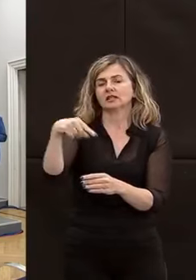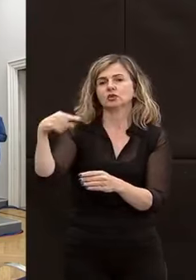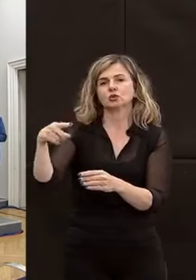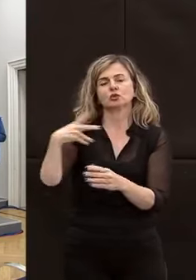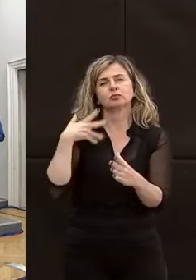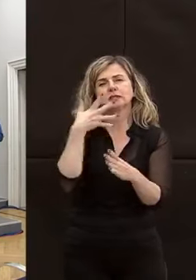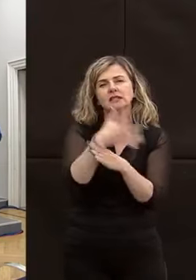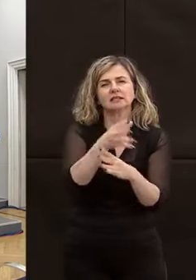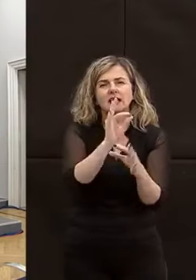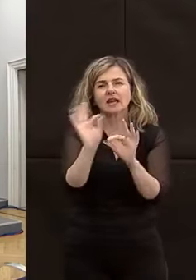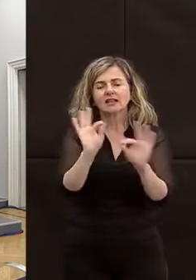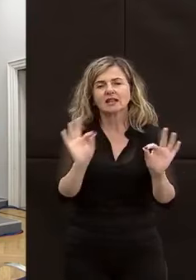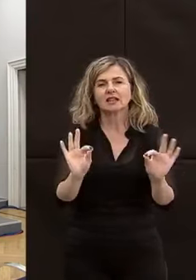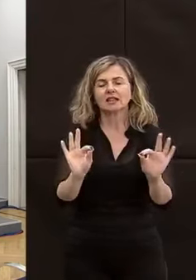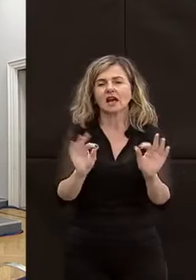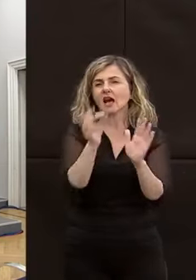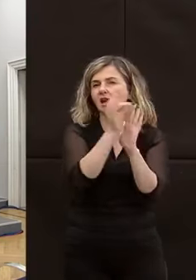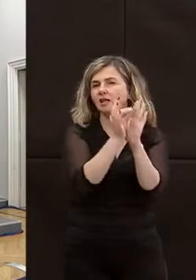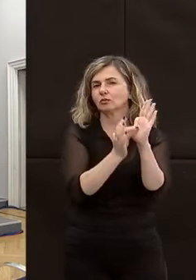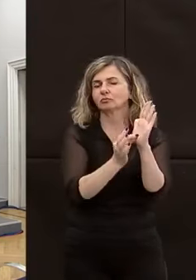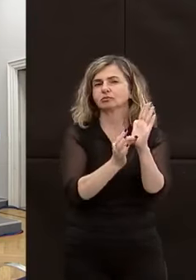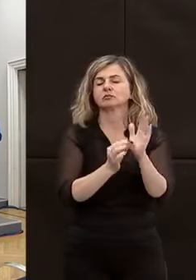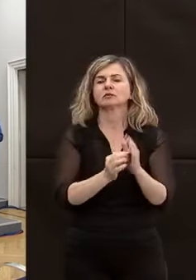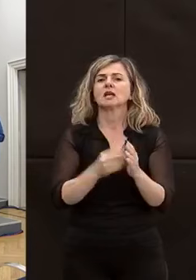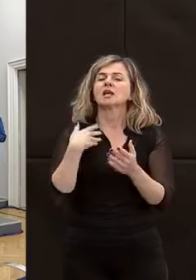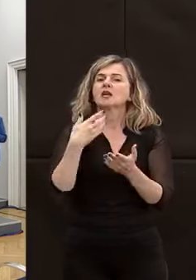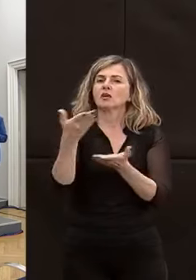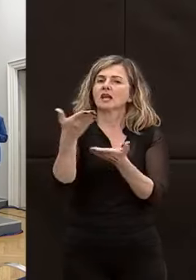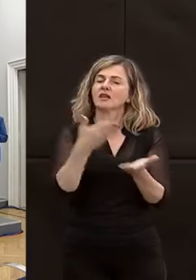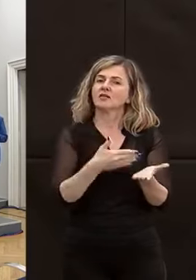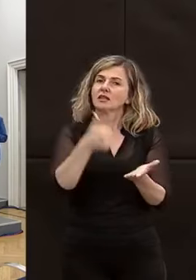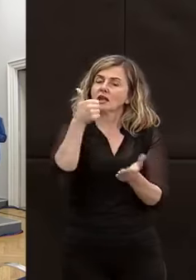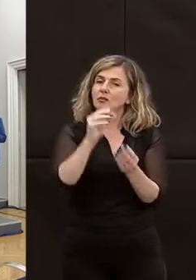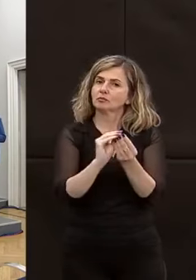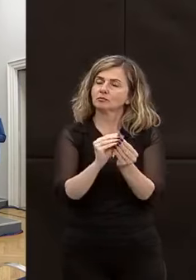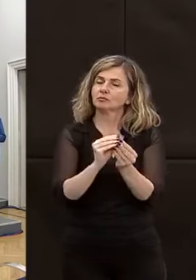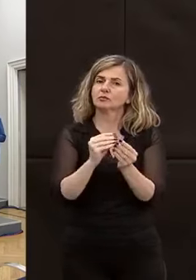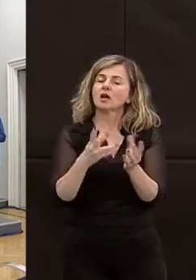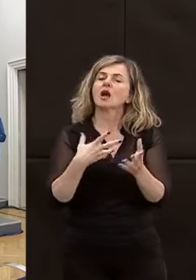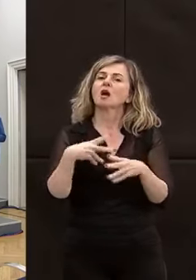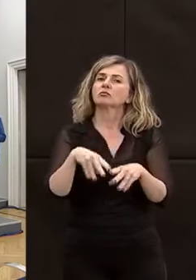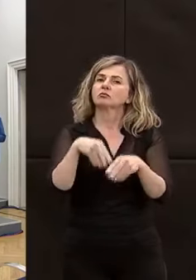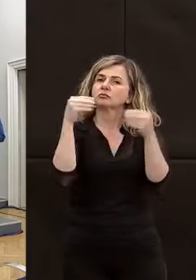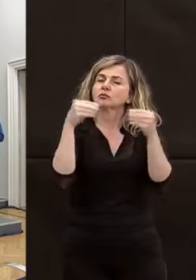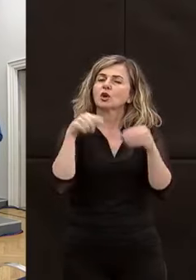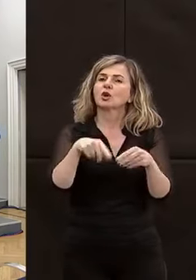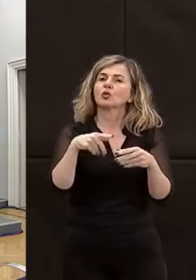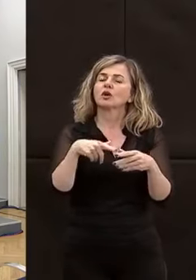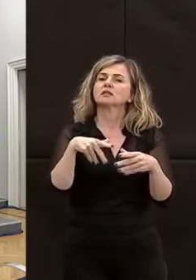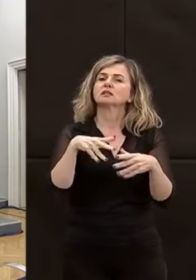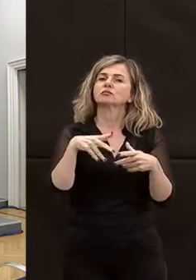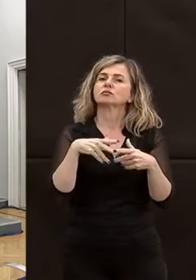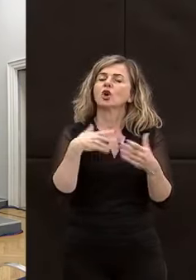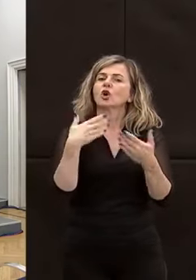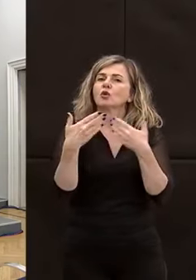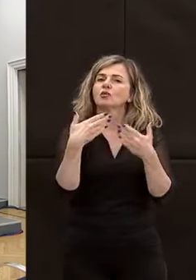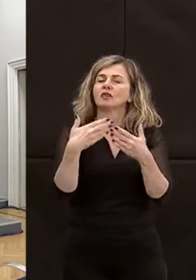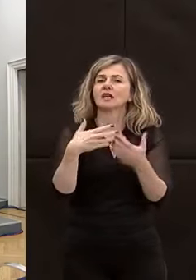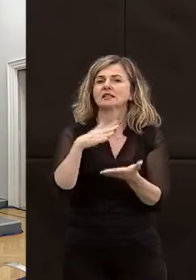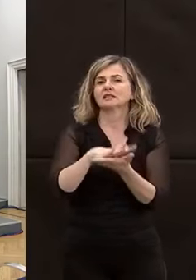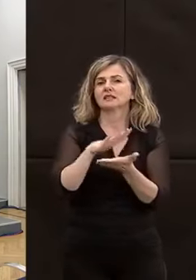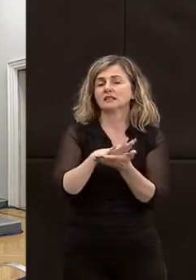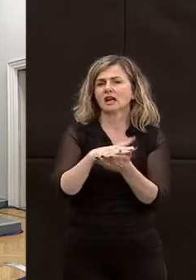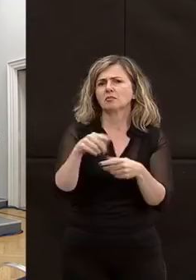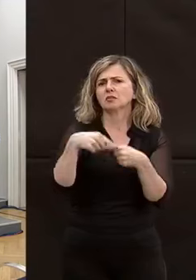però per prima cosa vorrei invitare il presidente fugati a introdurre questa conferenza stampa dopo qualche minuto so che ci